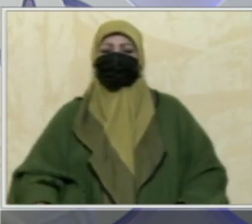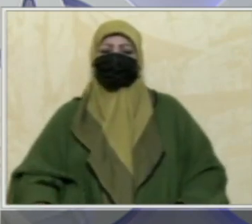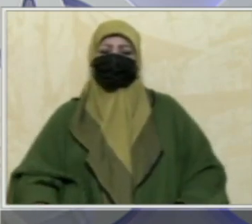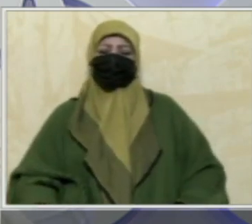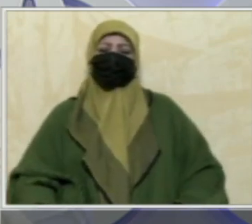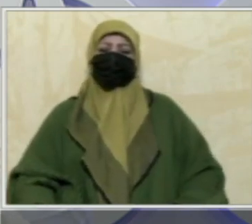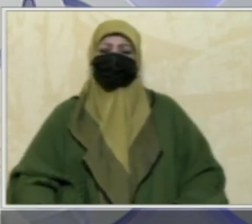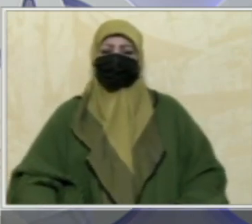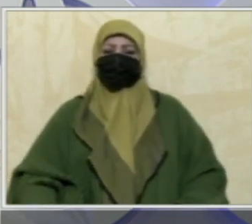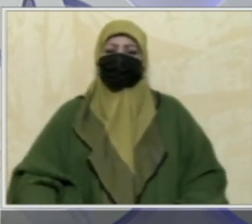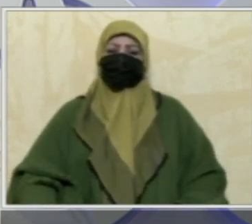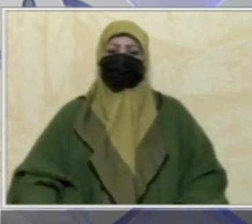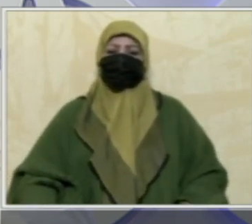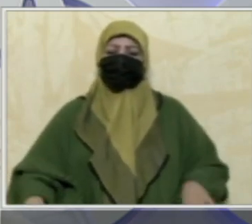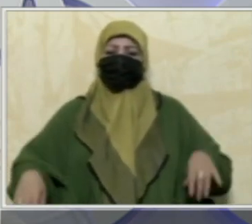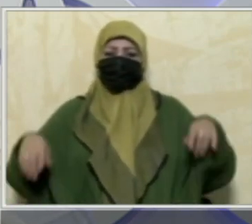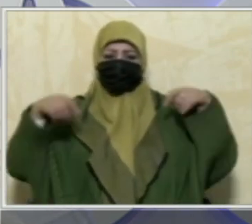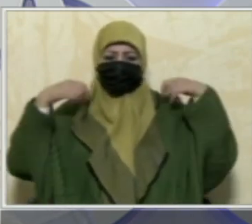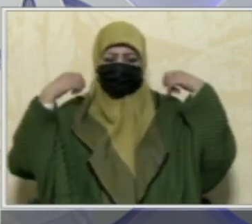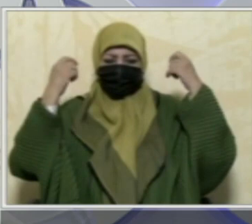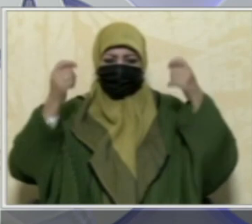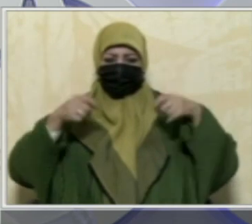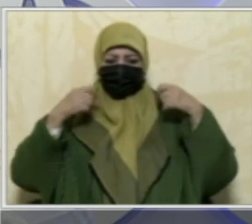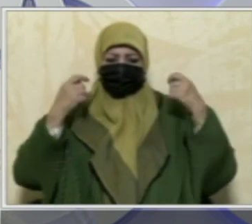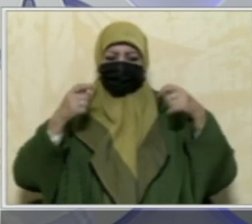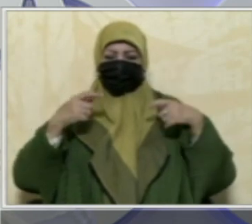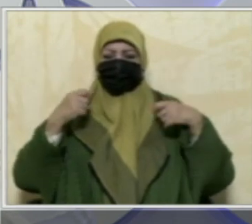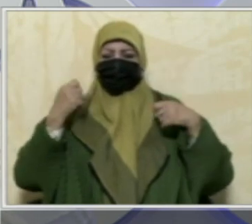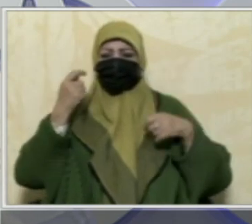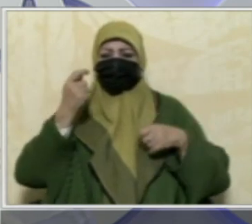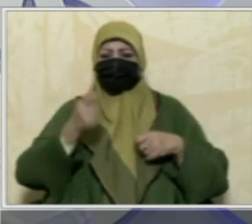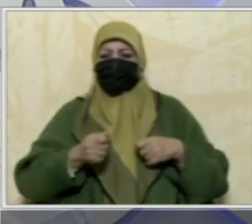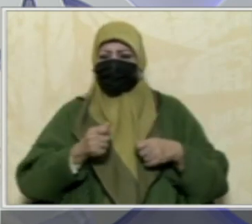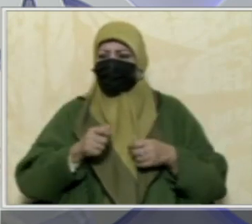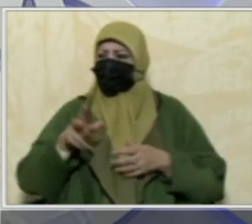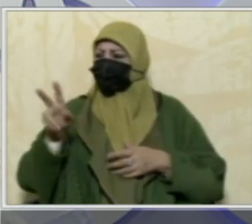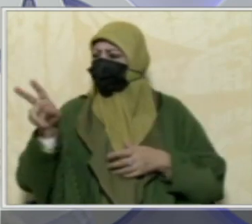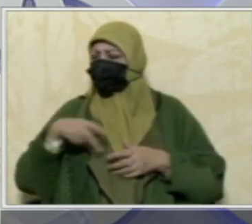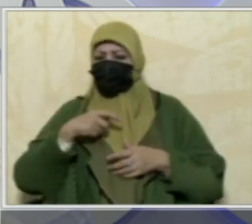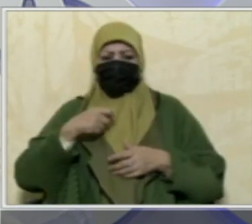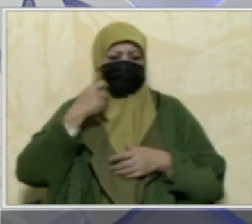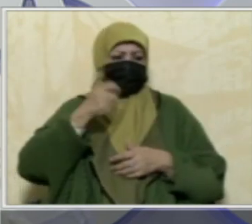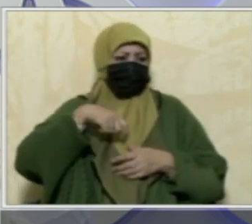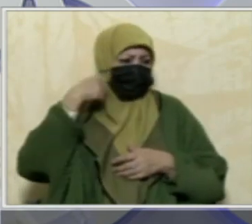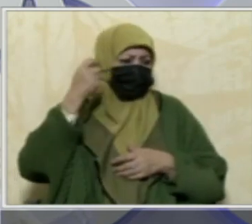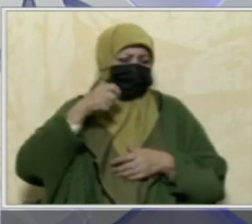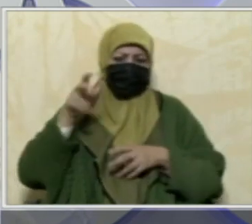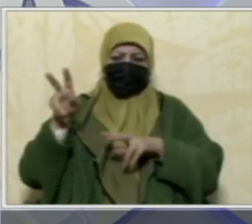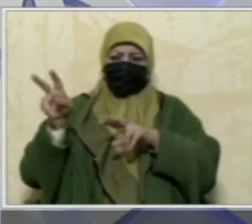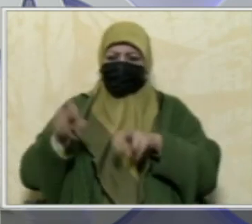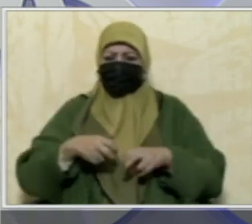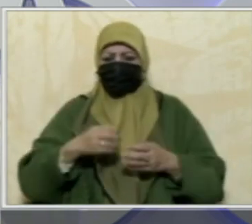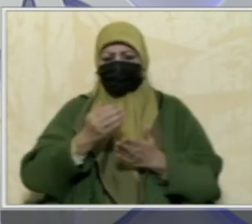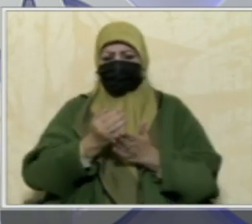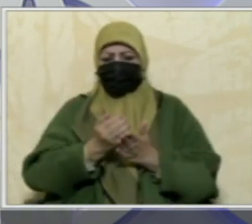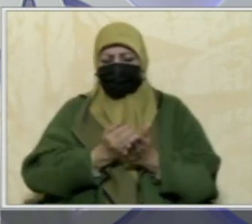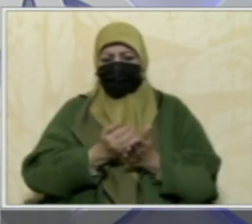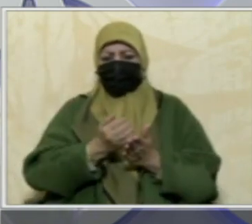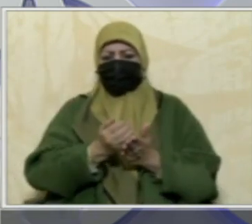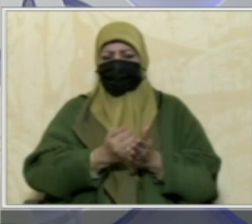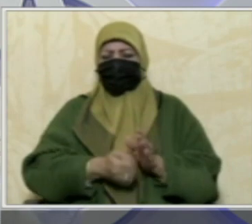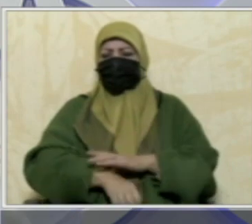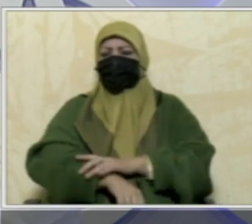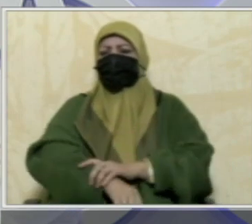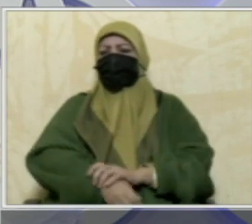بنفقتك الضروريه في السنه يعني يمكن انت انك تاخذ الاضحيه لا تؤثر كثيرا عليك